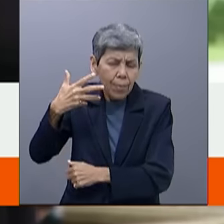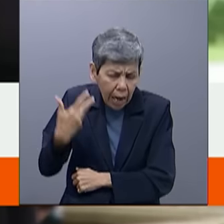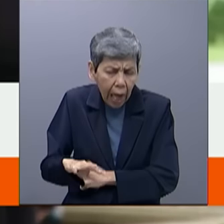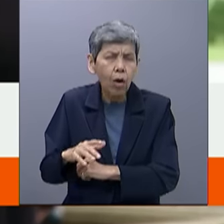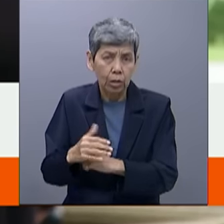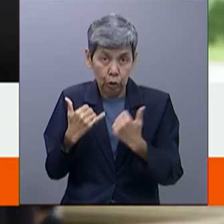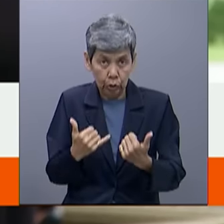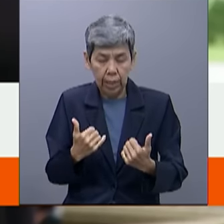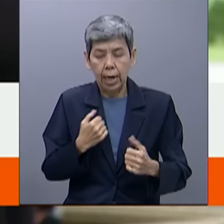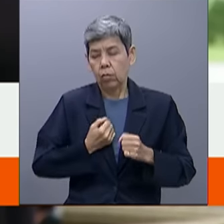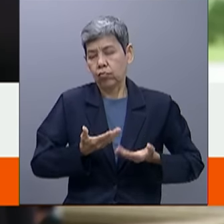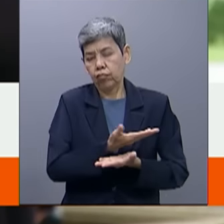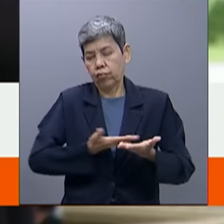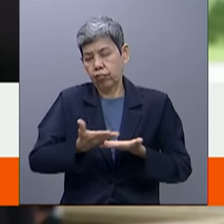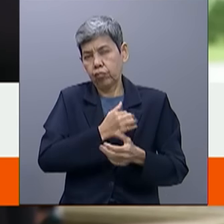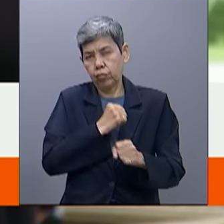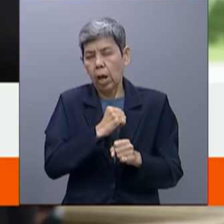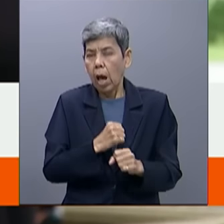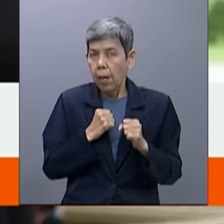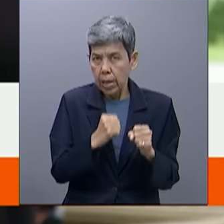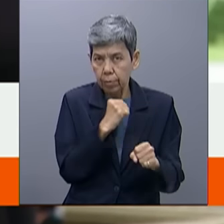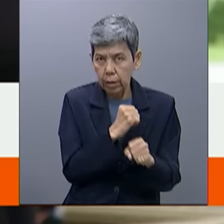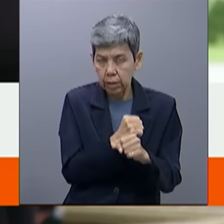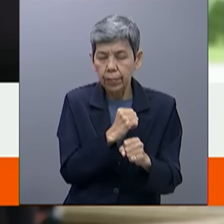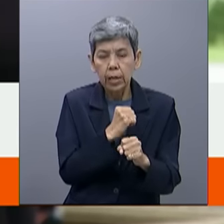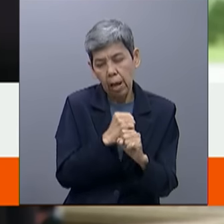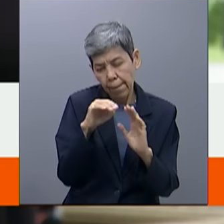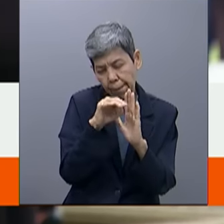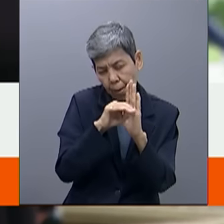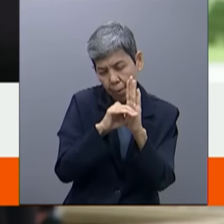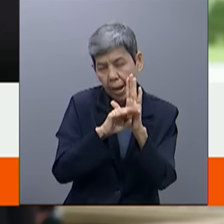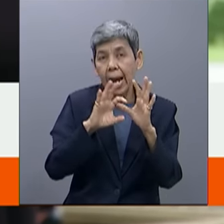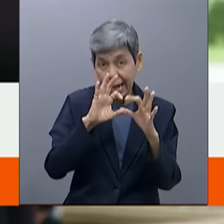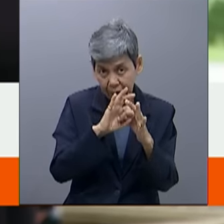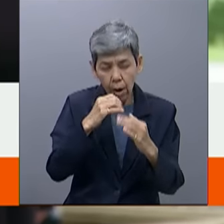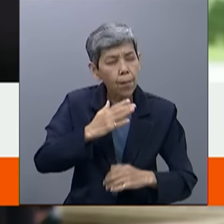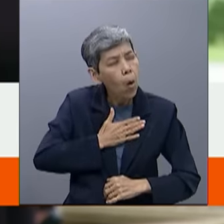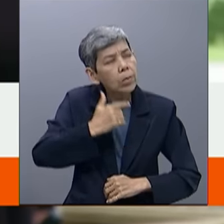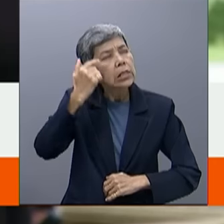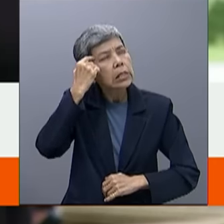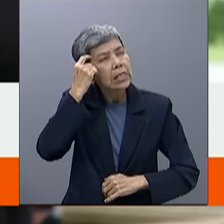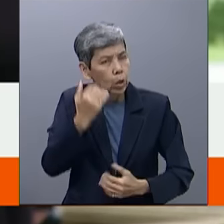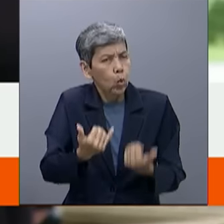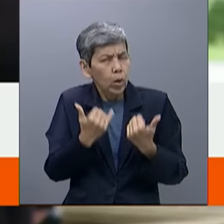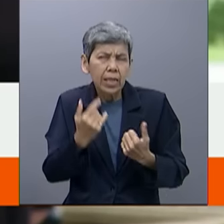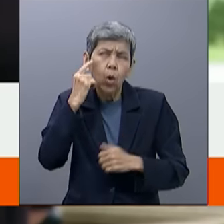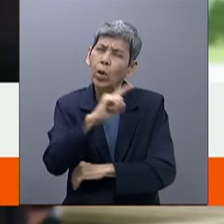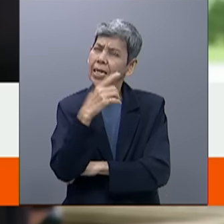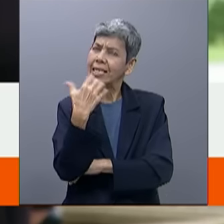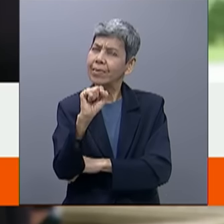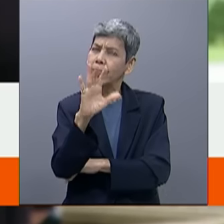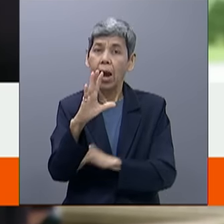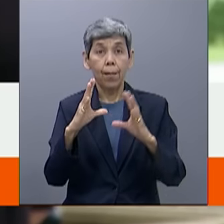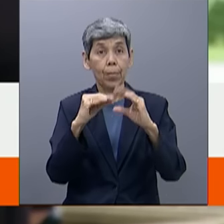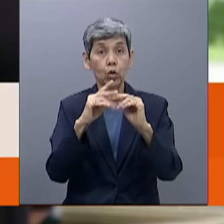นี้อยู่ในระหว่างขั้นตอนการที่พยายามที่จะลงในรายละเอียดของเรื่องนะครับคิดว่าวันที่15การประชุมคณะกรรม